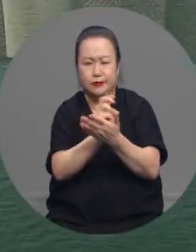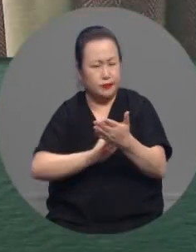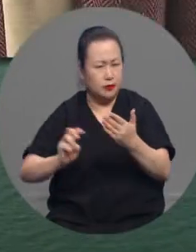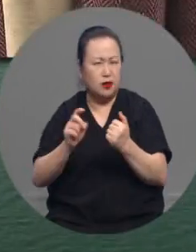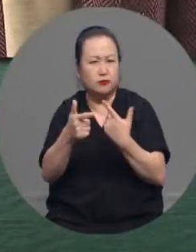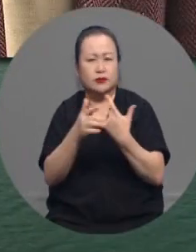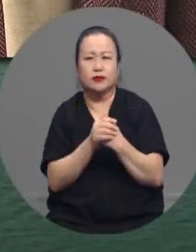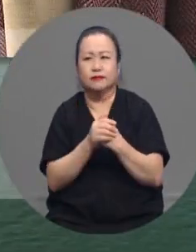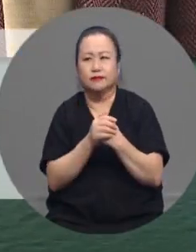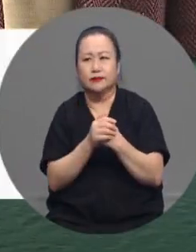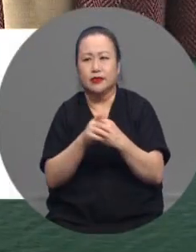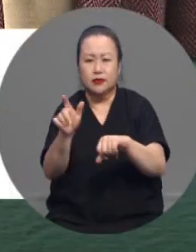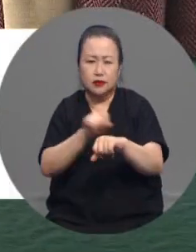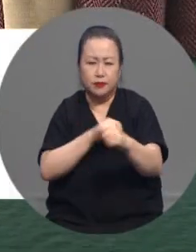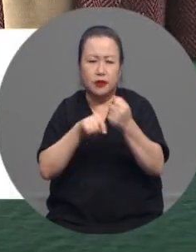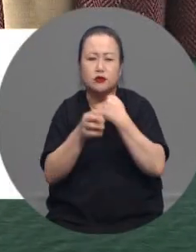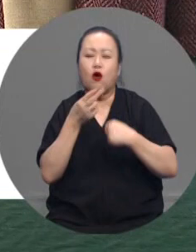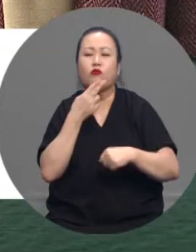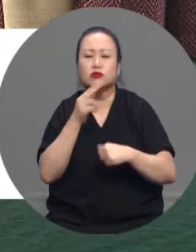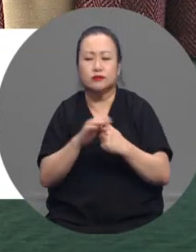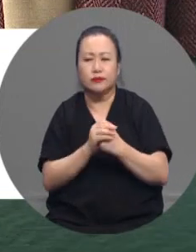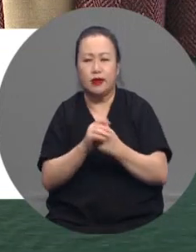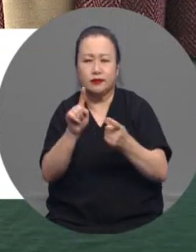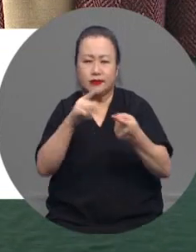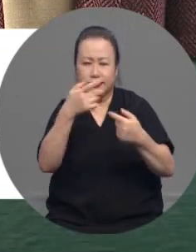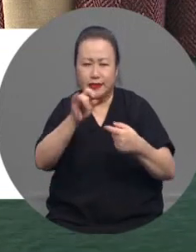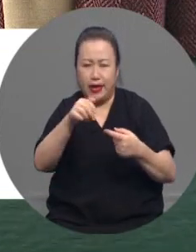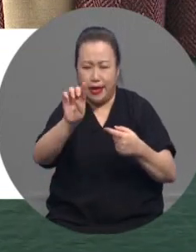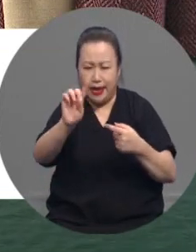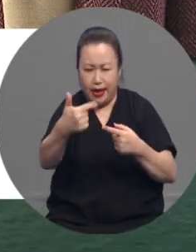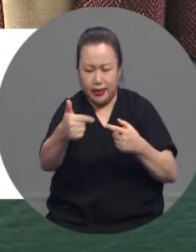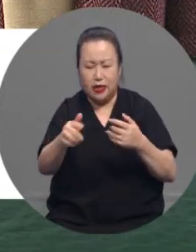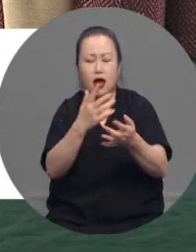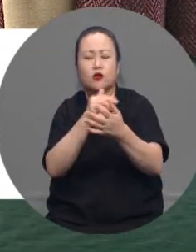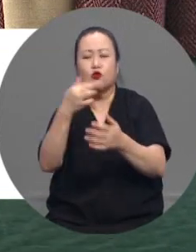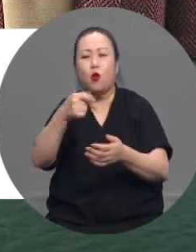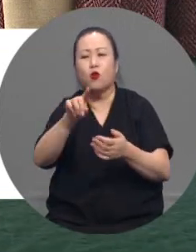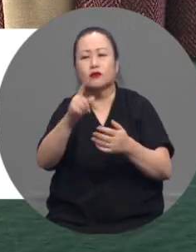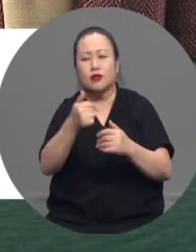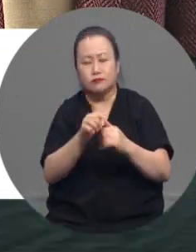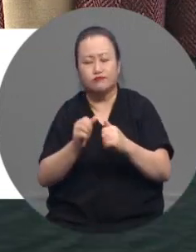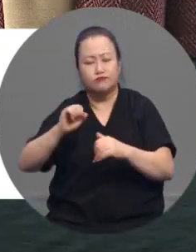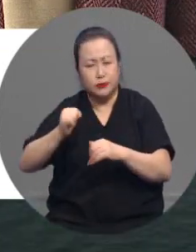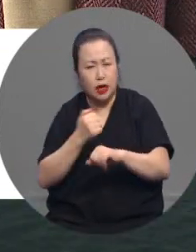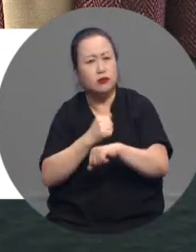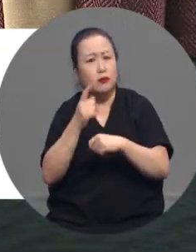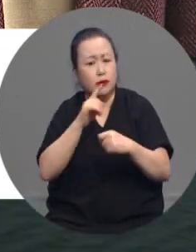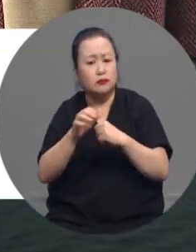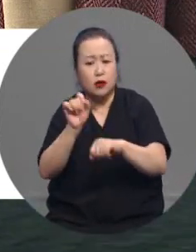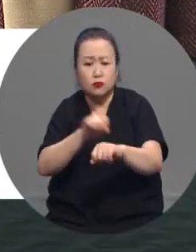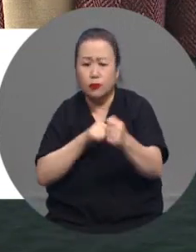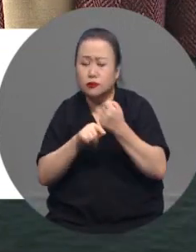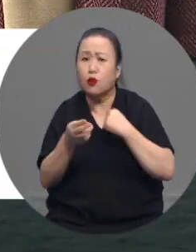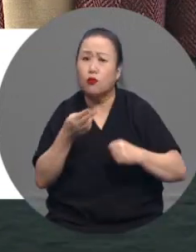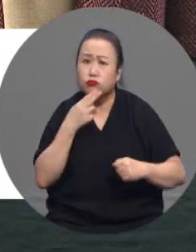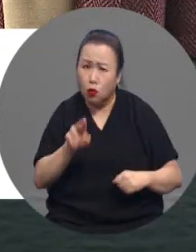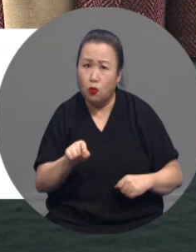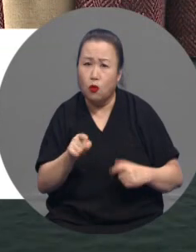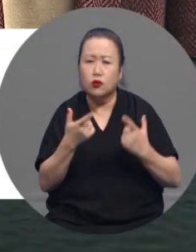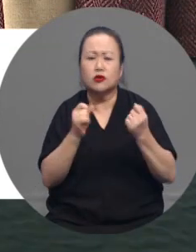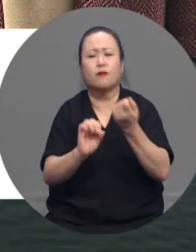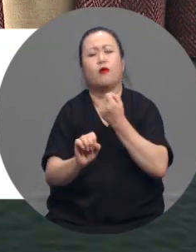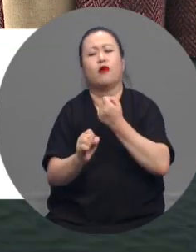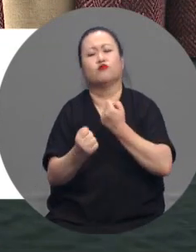대안 노선이 나오면 특별한 사유가 없는 한 그 대안 노선을 따르겠다는 약속을 분명히 했었습니다. 그런데 특별한 사유로 한 게 없습니다.